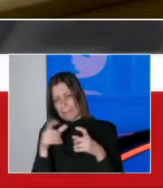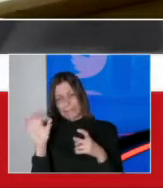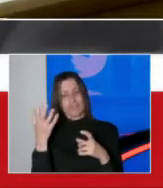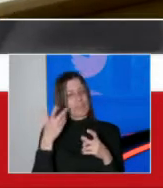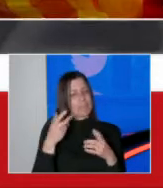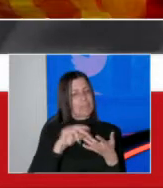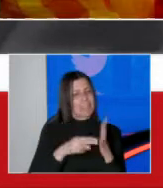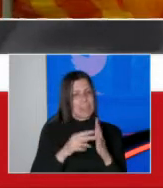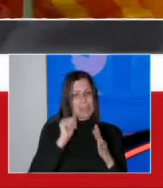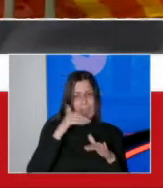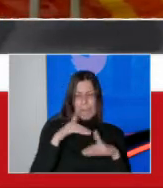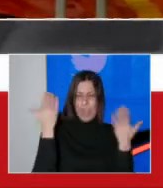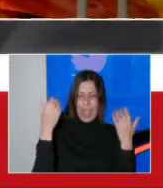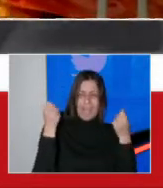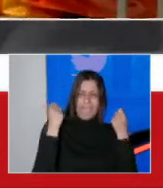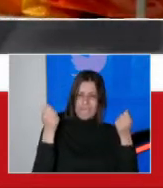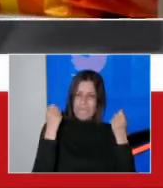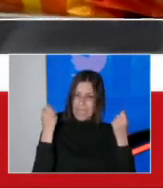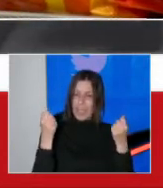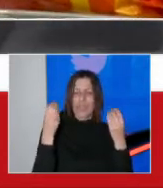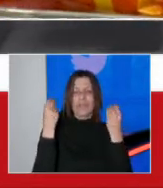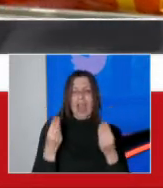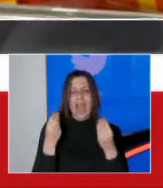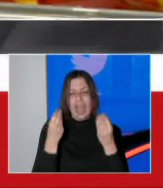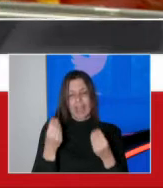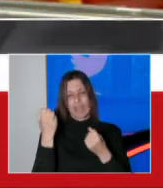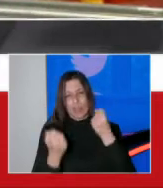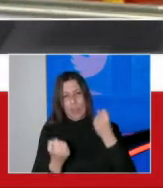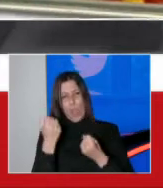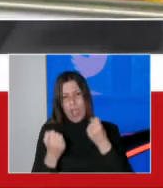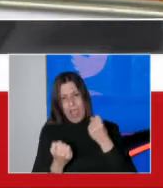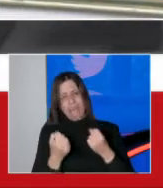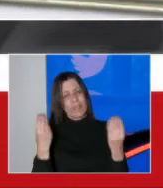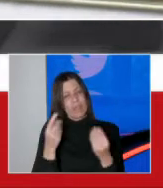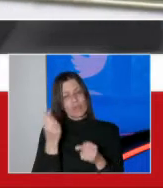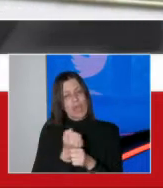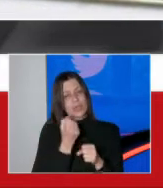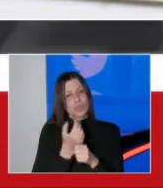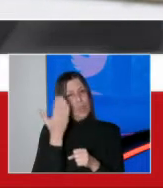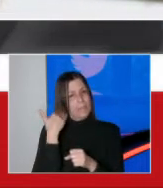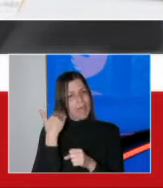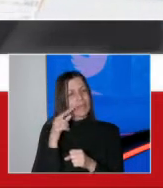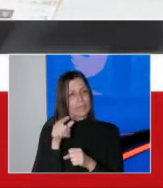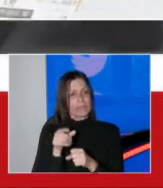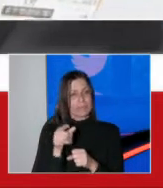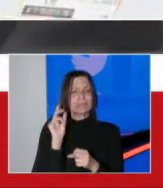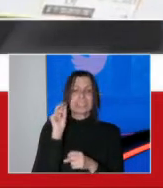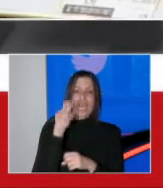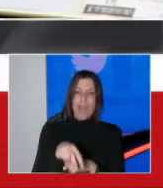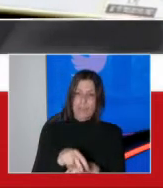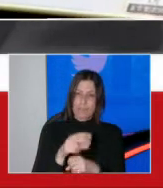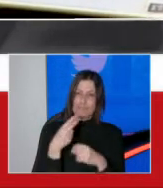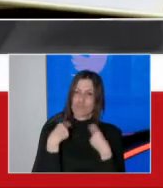בבוקר הפגנות ולהעט תנועה וכל מיני דברים שהם כבר עשו בעבר, אבל הם בעצם מצטרפים